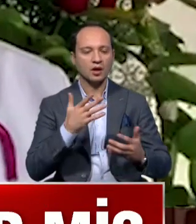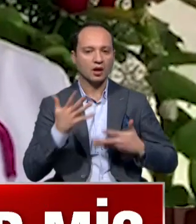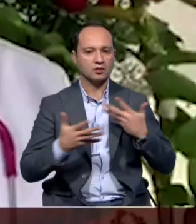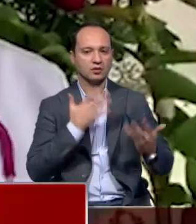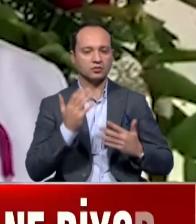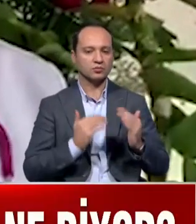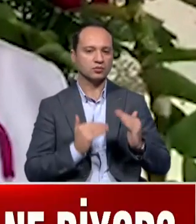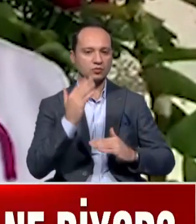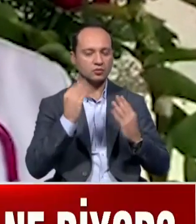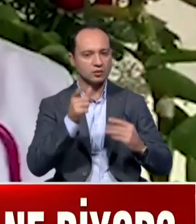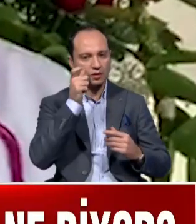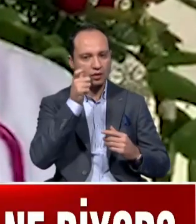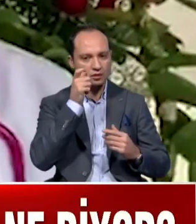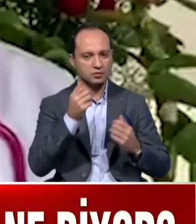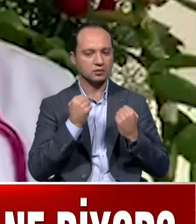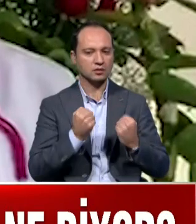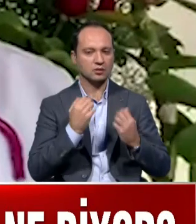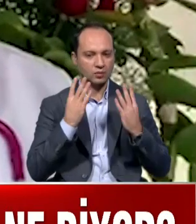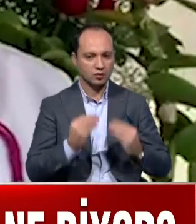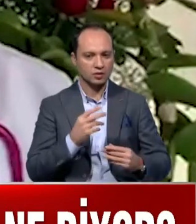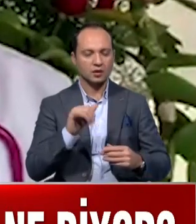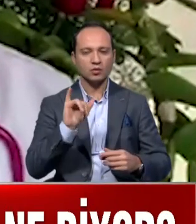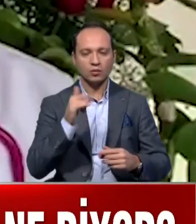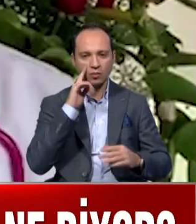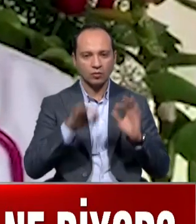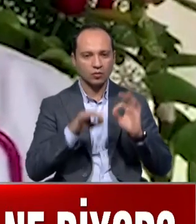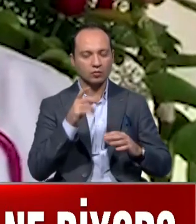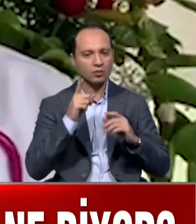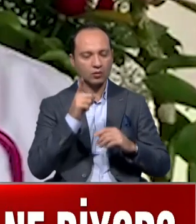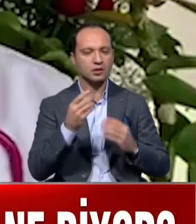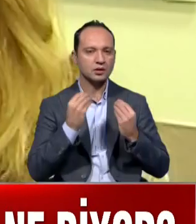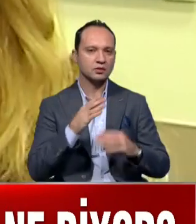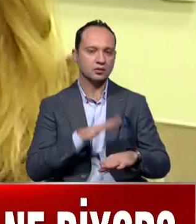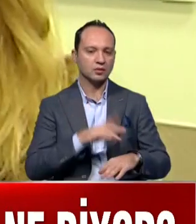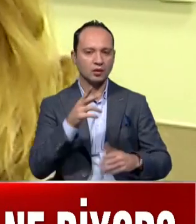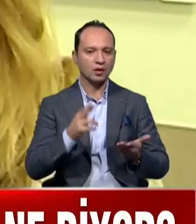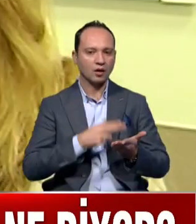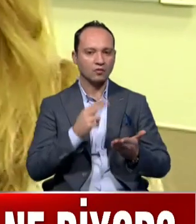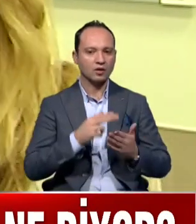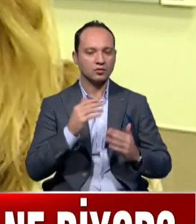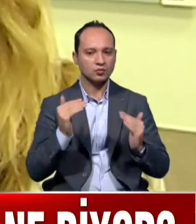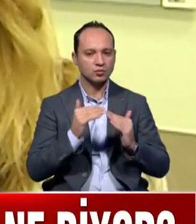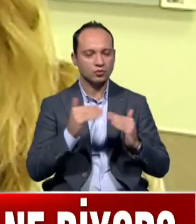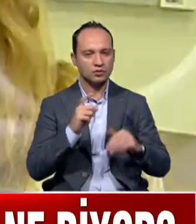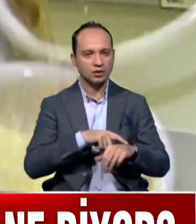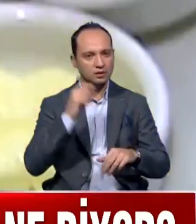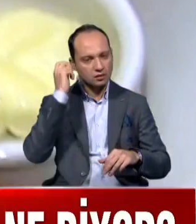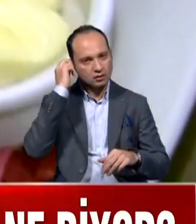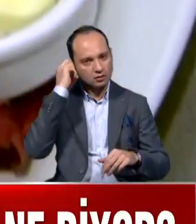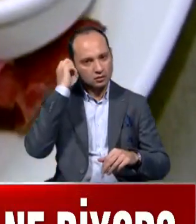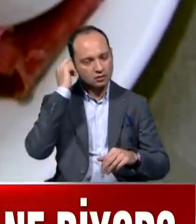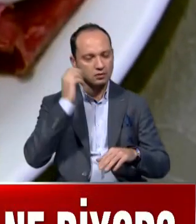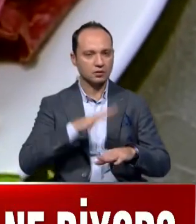enerjimiz o kadar yüksek olur, dikkatimiz o kadar iyi toplarız, kilo kontrolümüzü o kadar iyi yaparız. Kahvaltı uygun saatte yapılmalı.